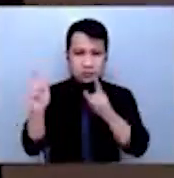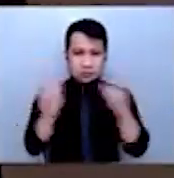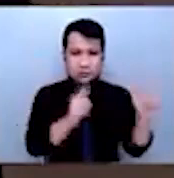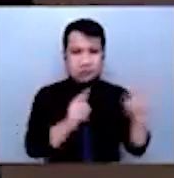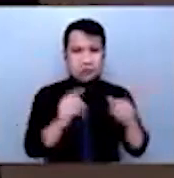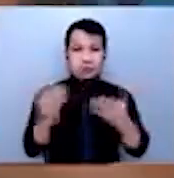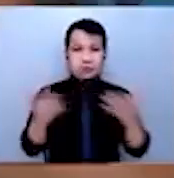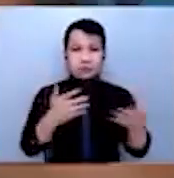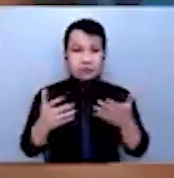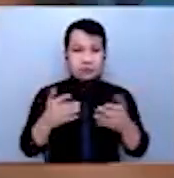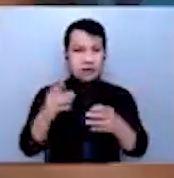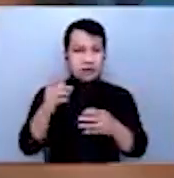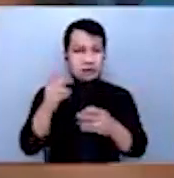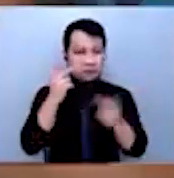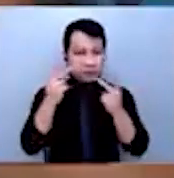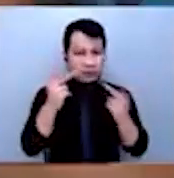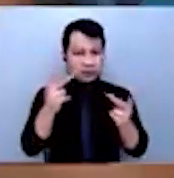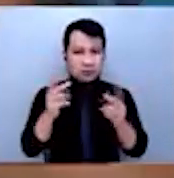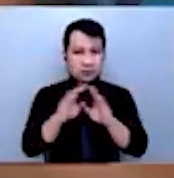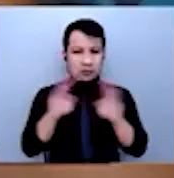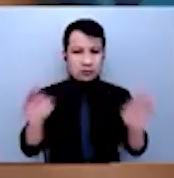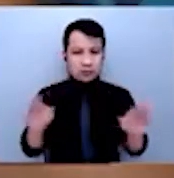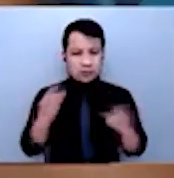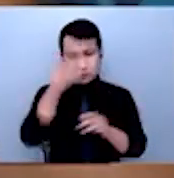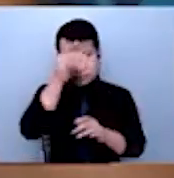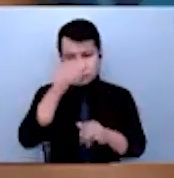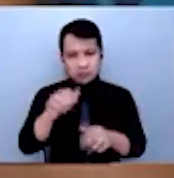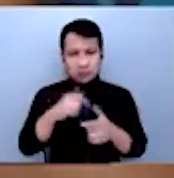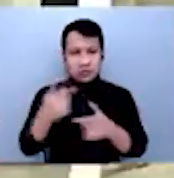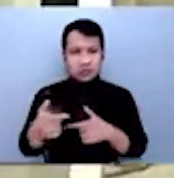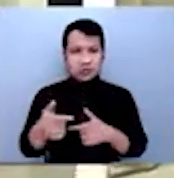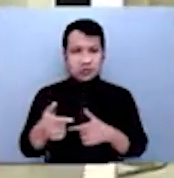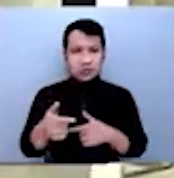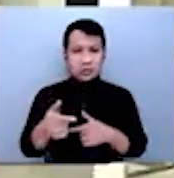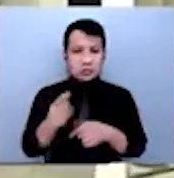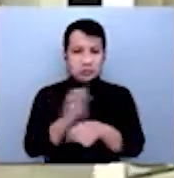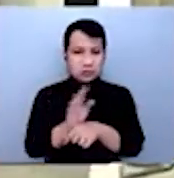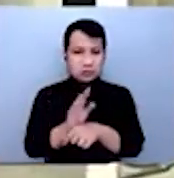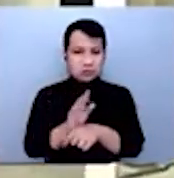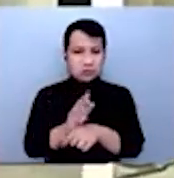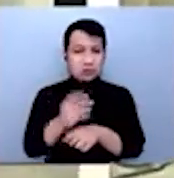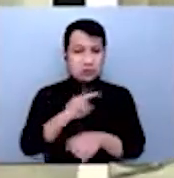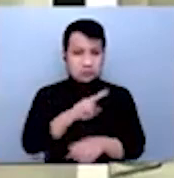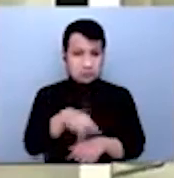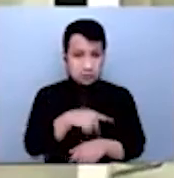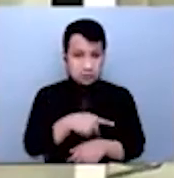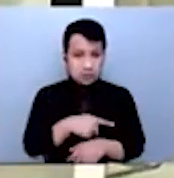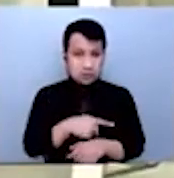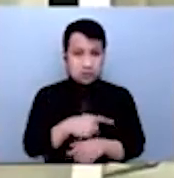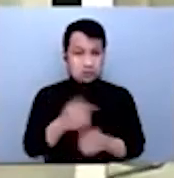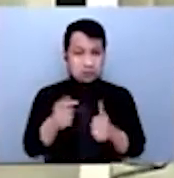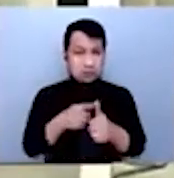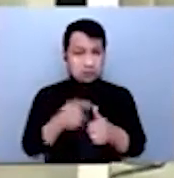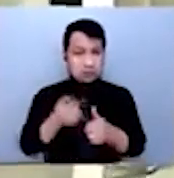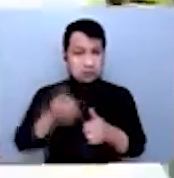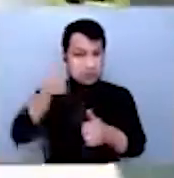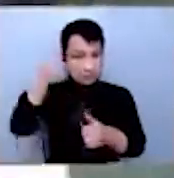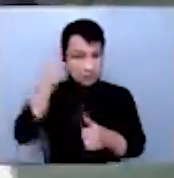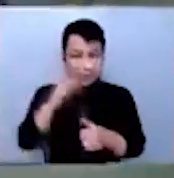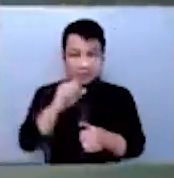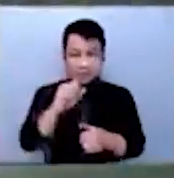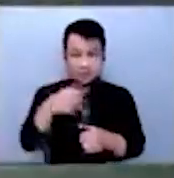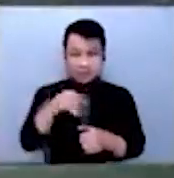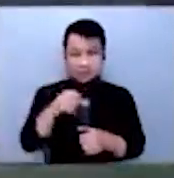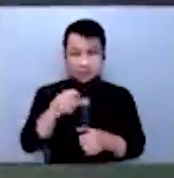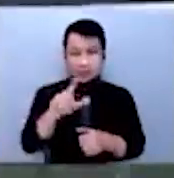mga theme park. Bukas na rin ang mga computer shop, sinihan, at maging ang personal care services tulad ng mga salon at spa.